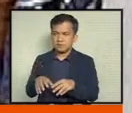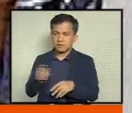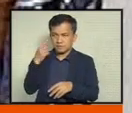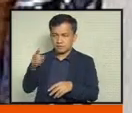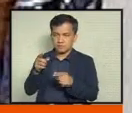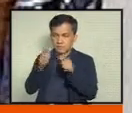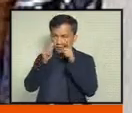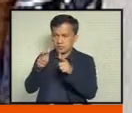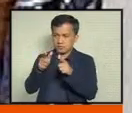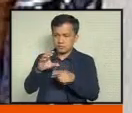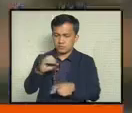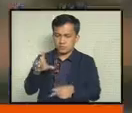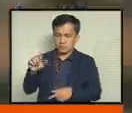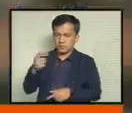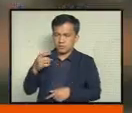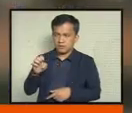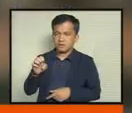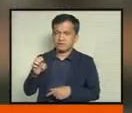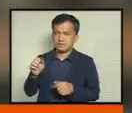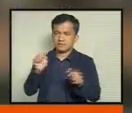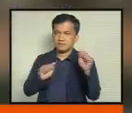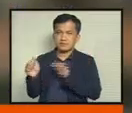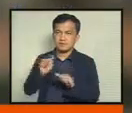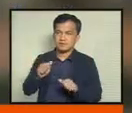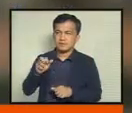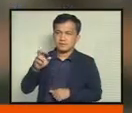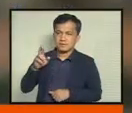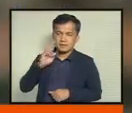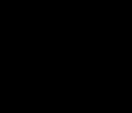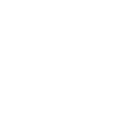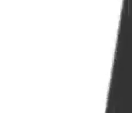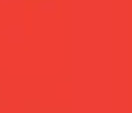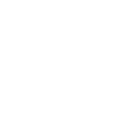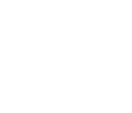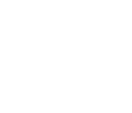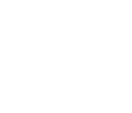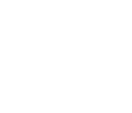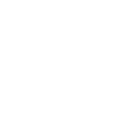para magmistulang collage. Umaaksyon, Ria Fernandez, News 5.